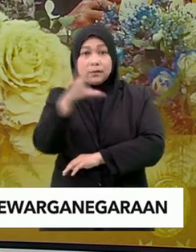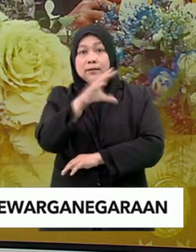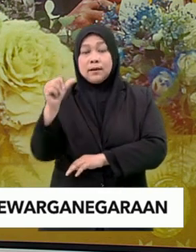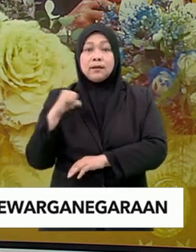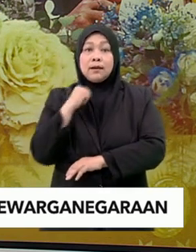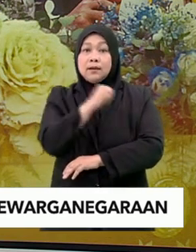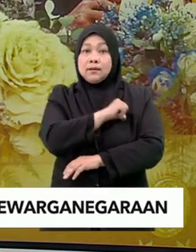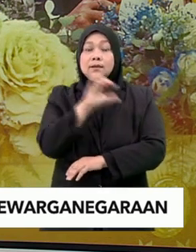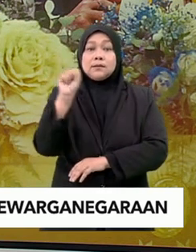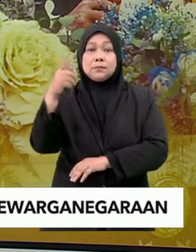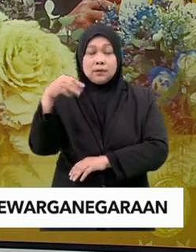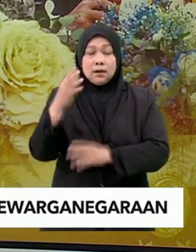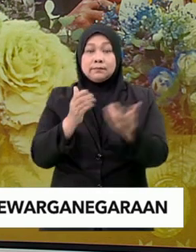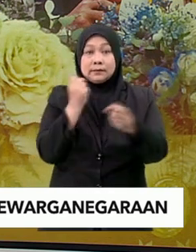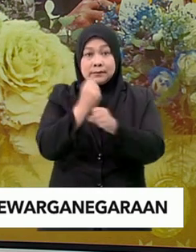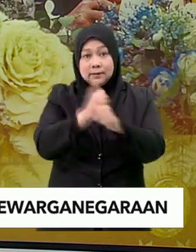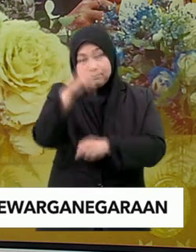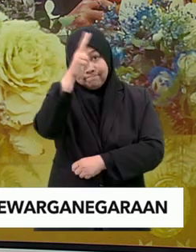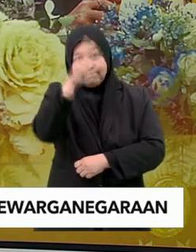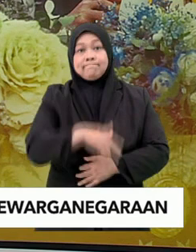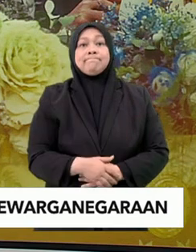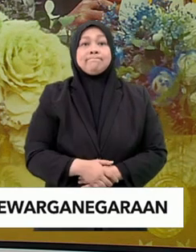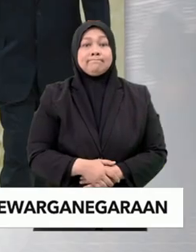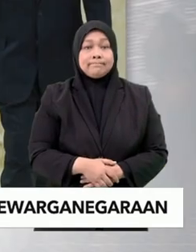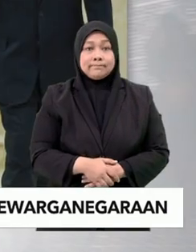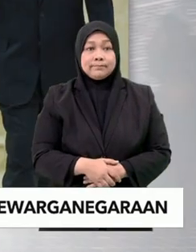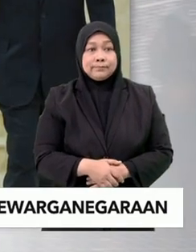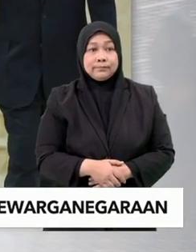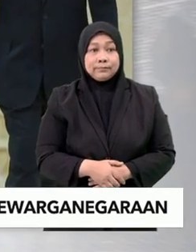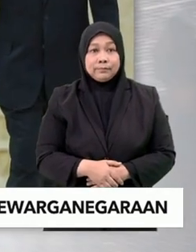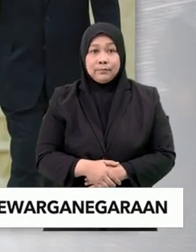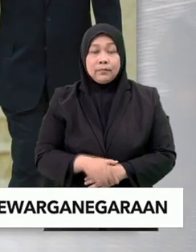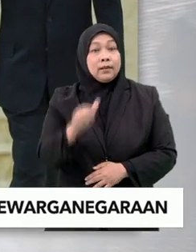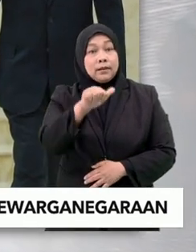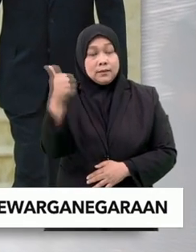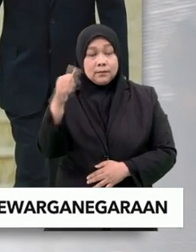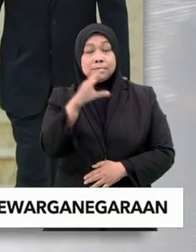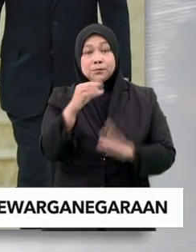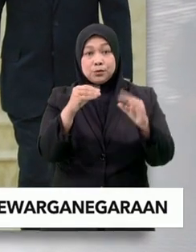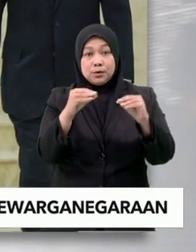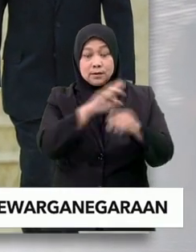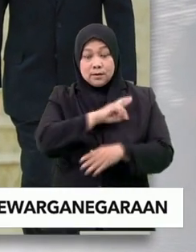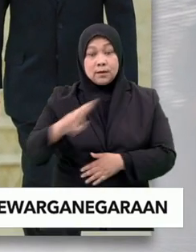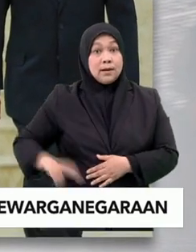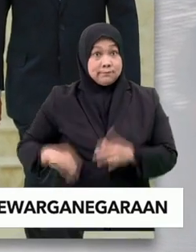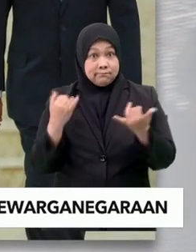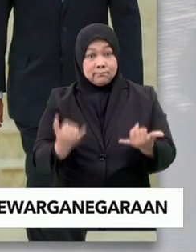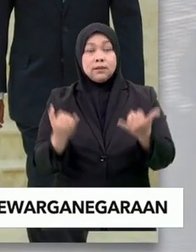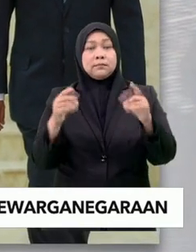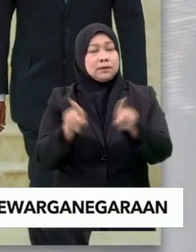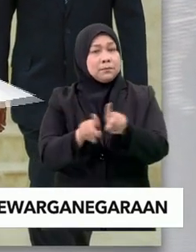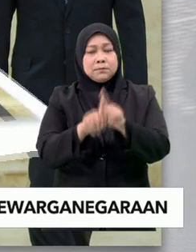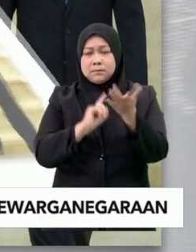ahli suruhanjaya perkhidmatan awam Selain itu mesyuarat Majlis raja-raja kali ini juga turut